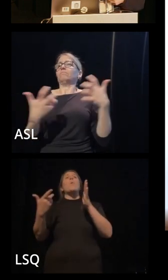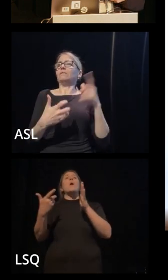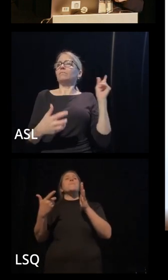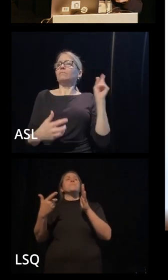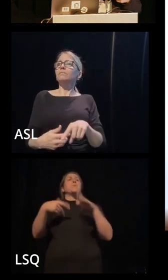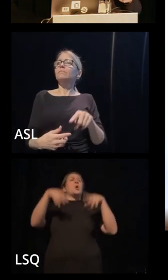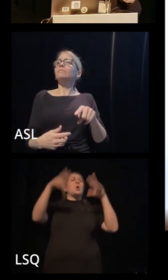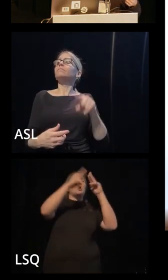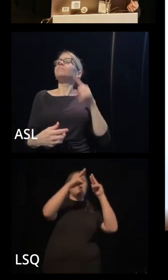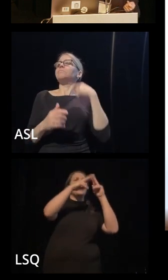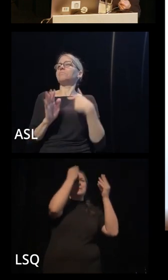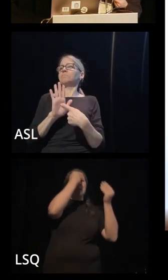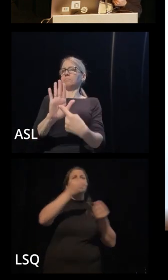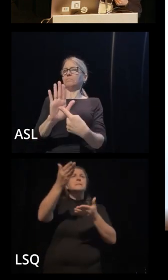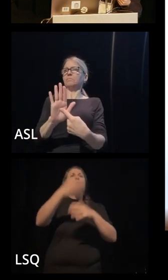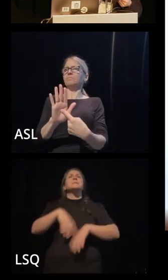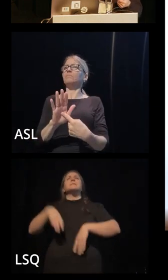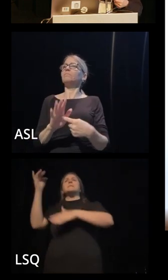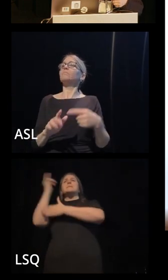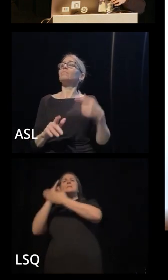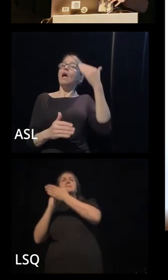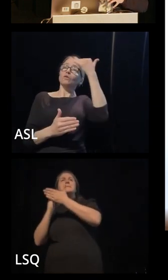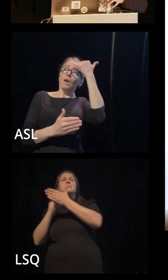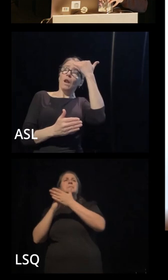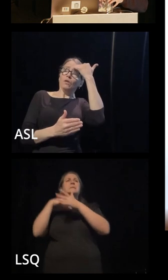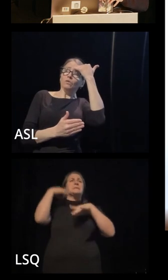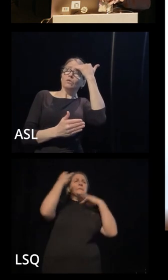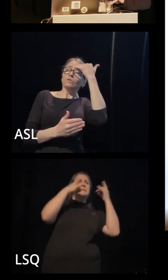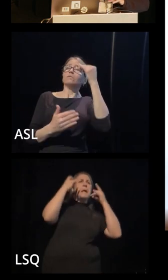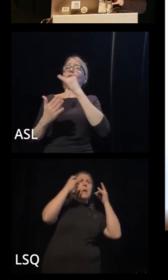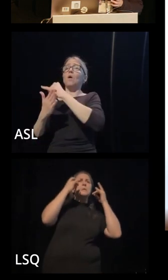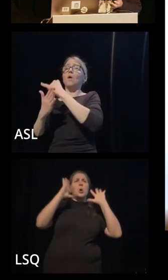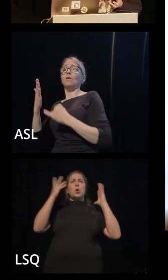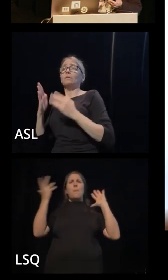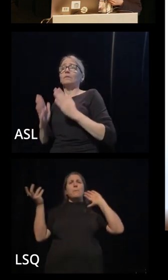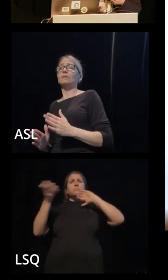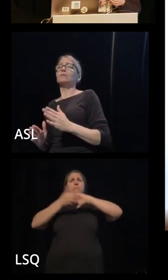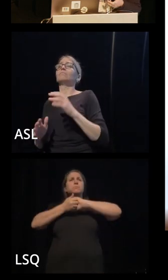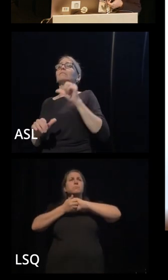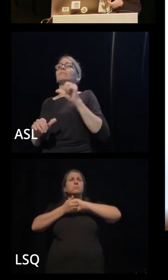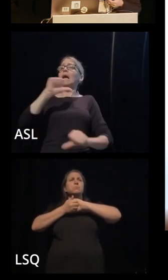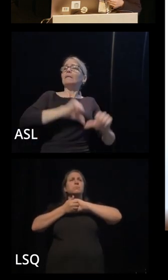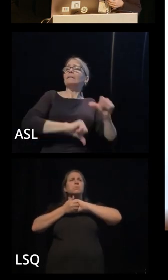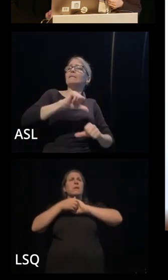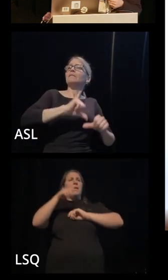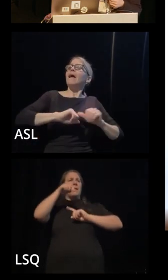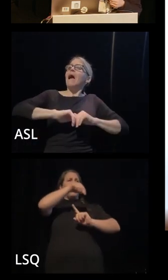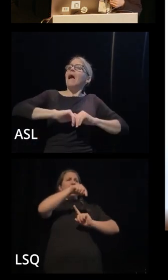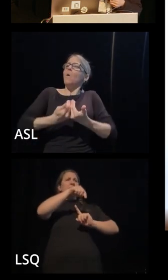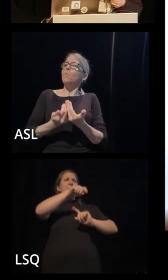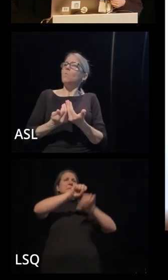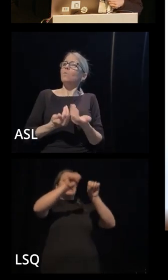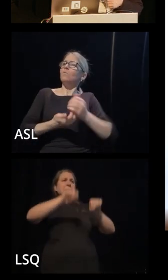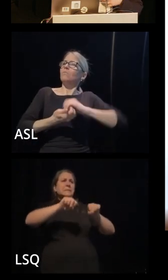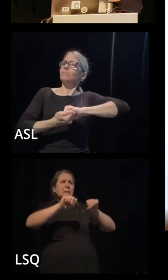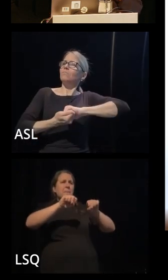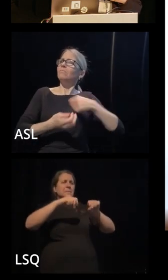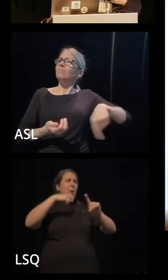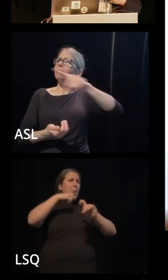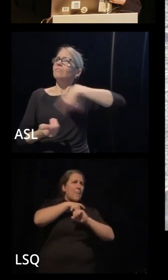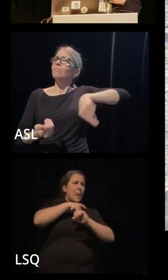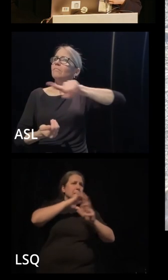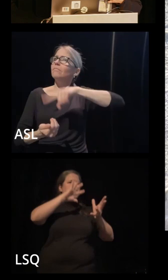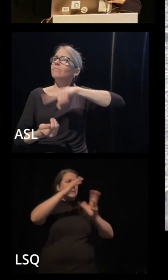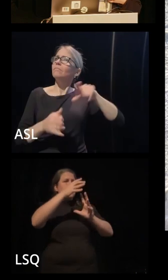connaissance, le rôle des arts, le questionnement art et science et cette façon d'aborder la complexité d'un tel écosystème qui